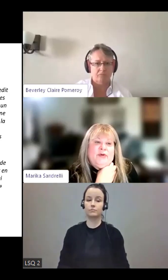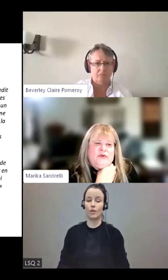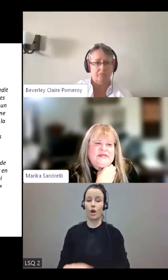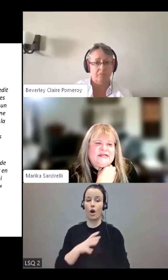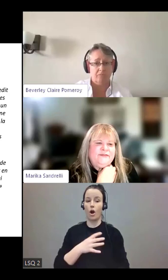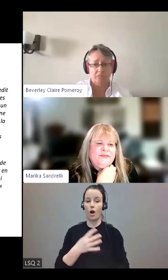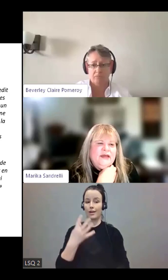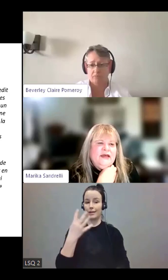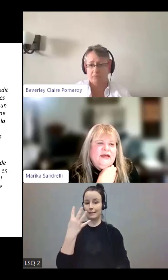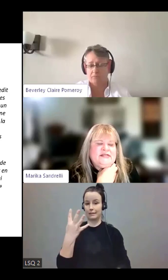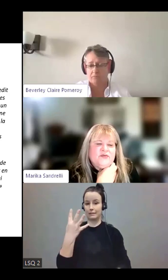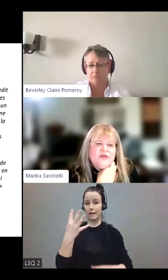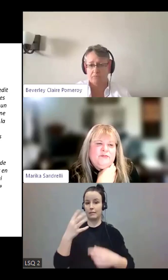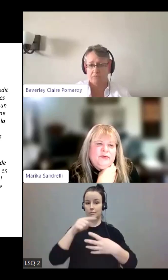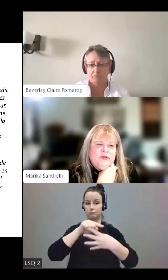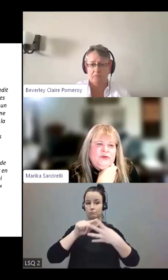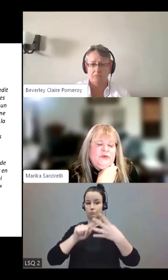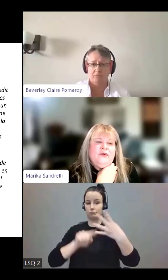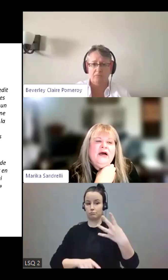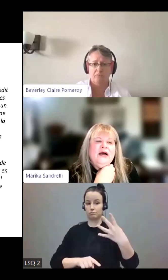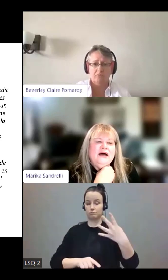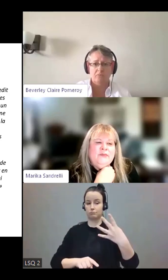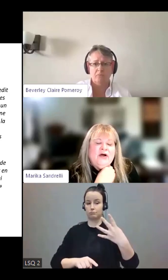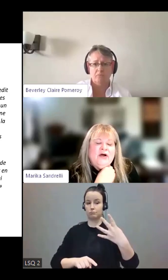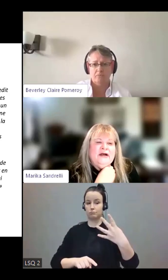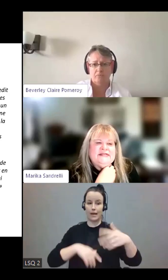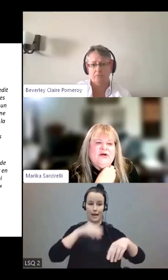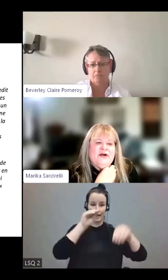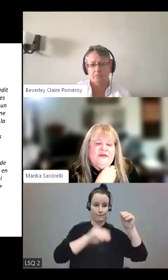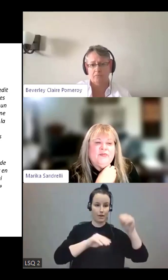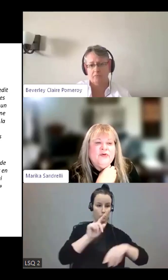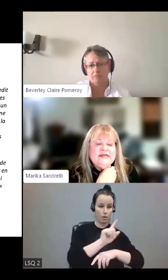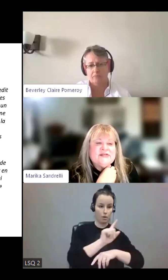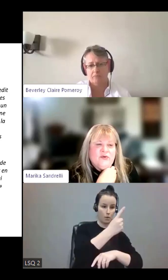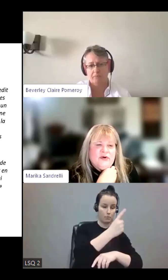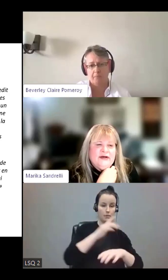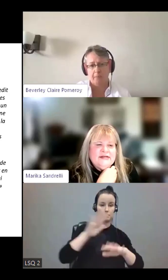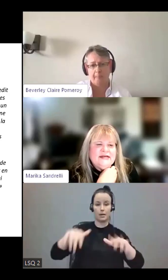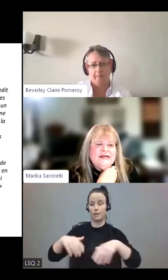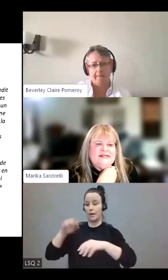le bleu, les barres bleues sont les cotes avant.